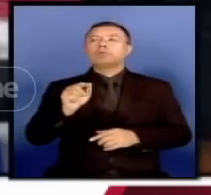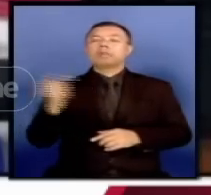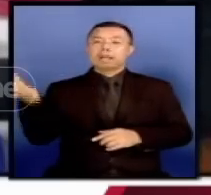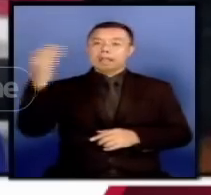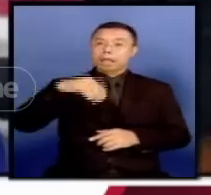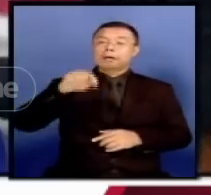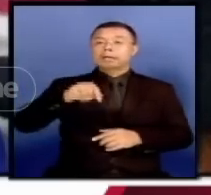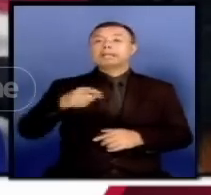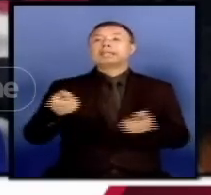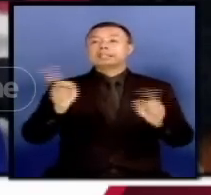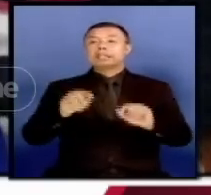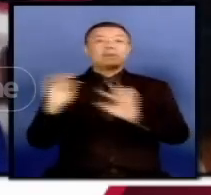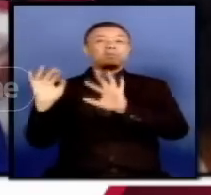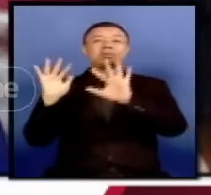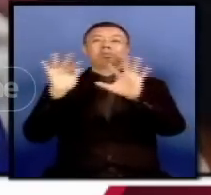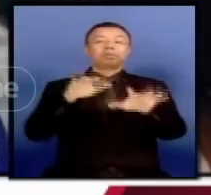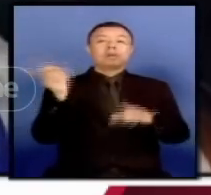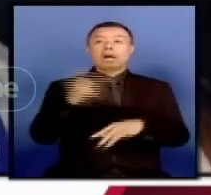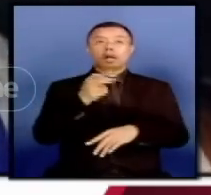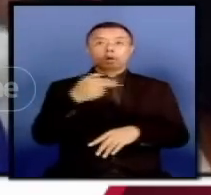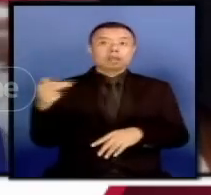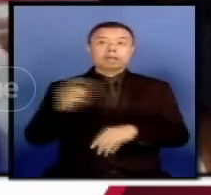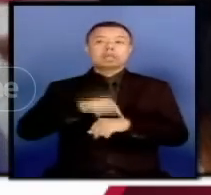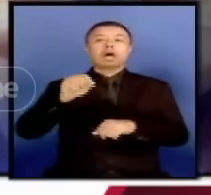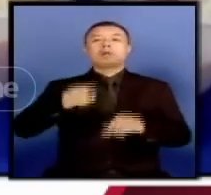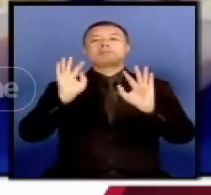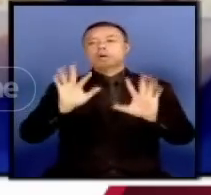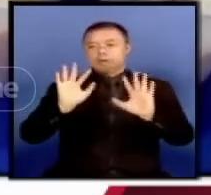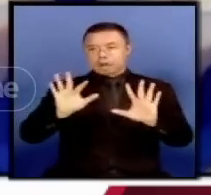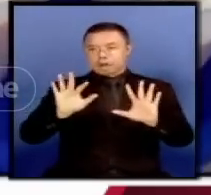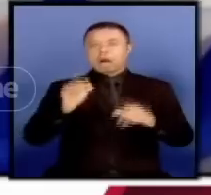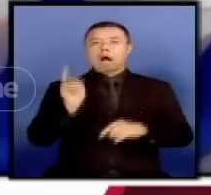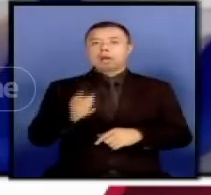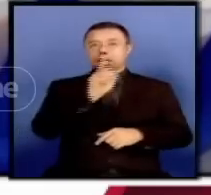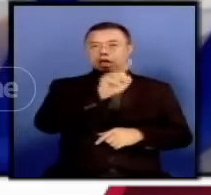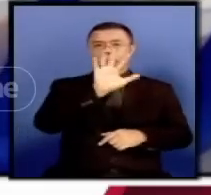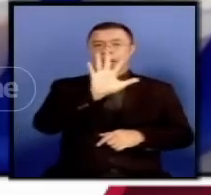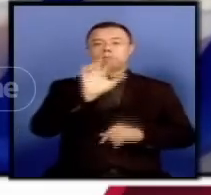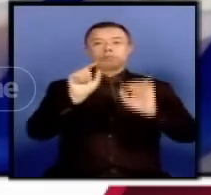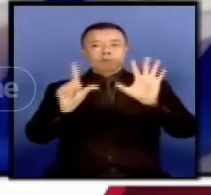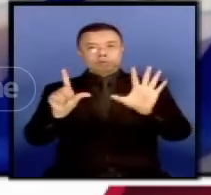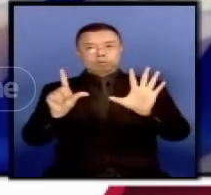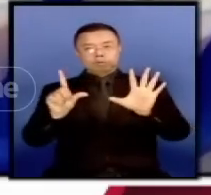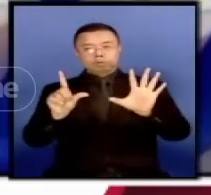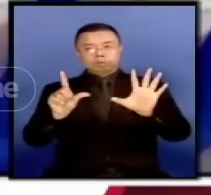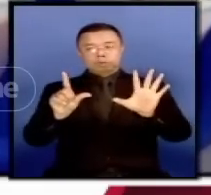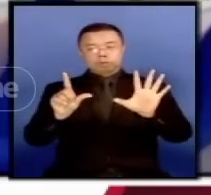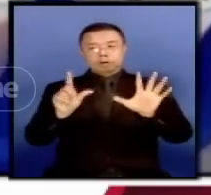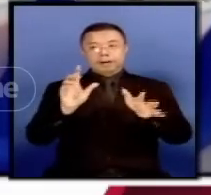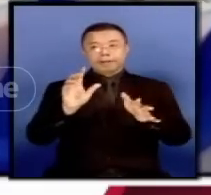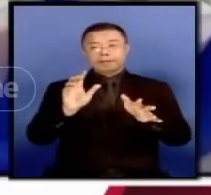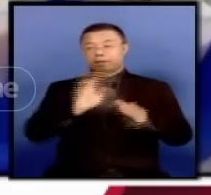sehingga tentu saja pesertanya dari Indonesia kali ini cukup banyak dengan 157